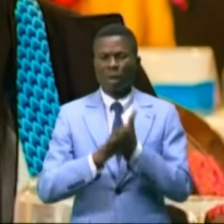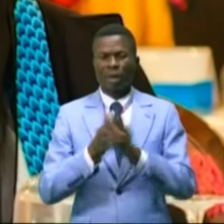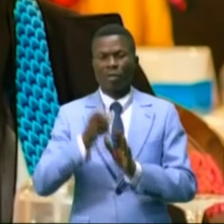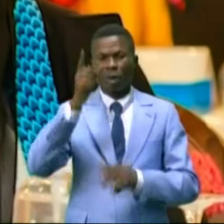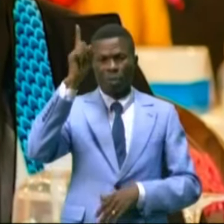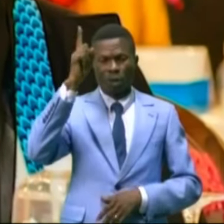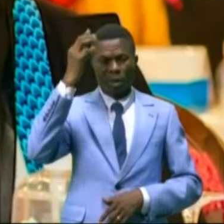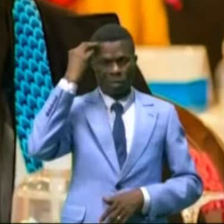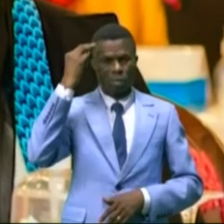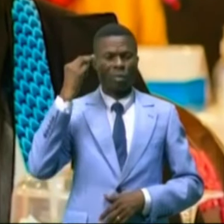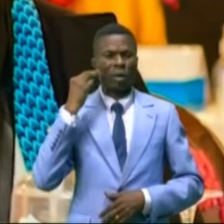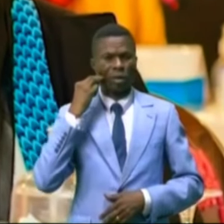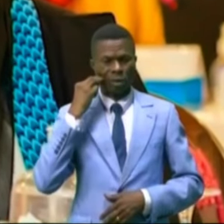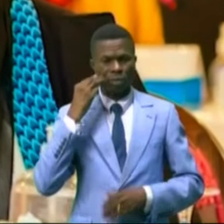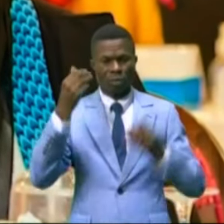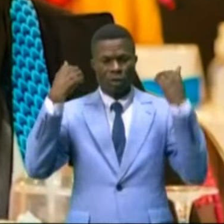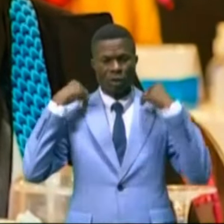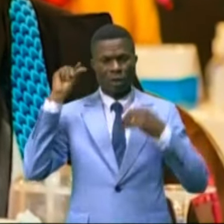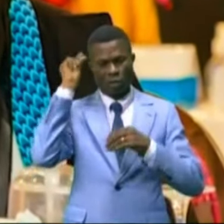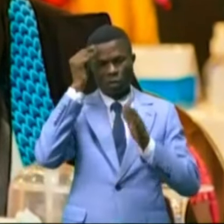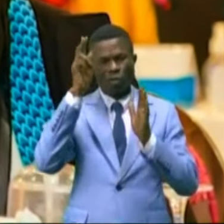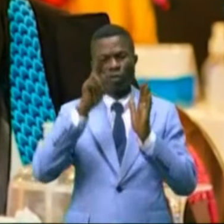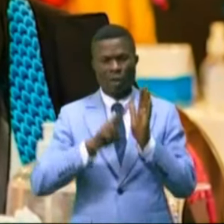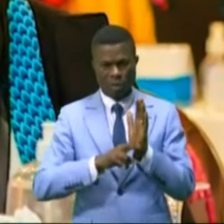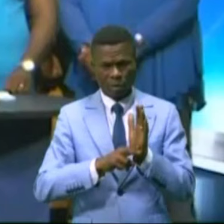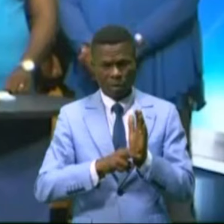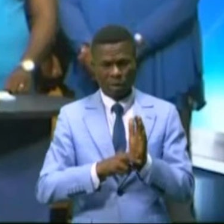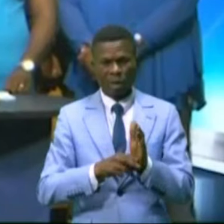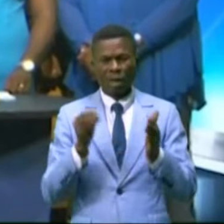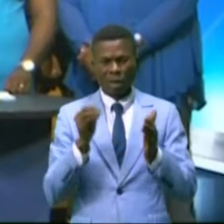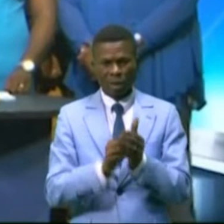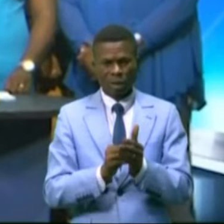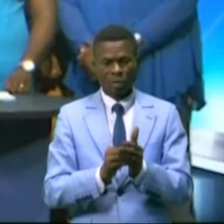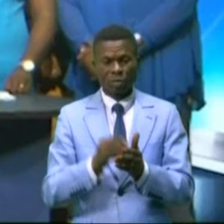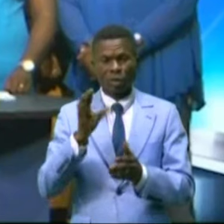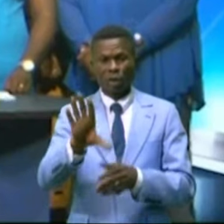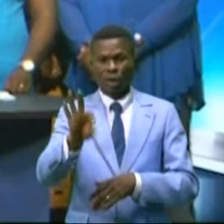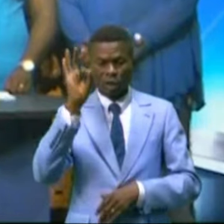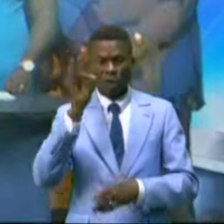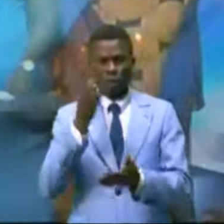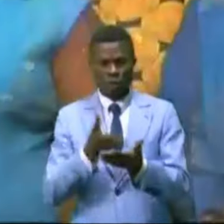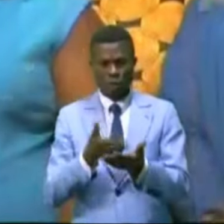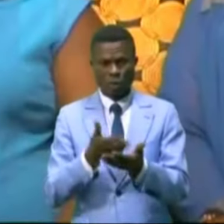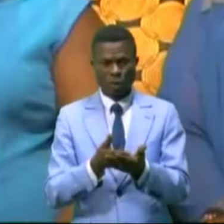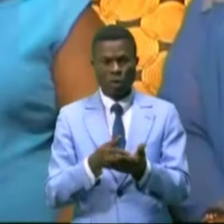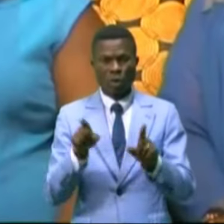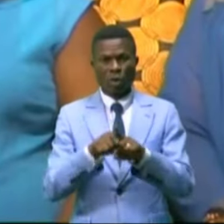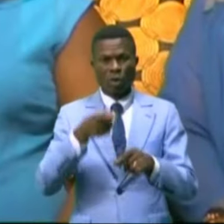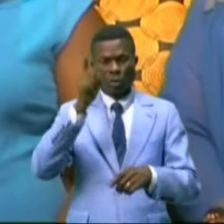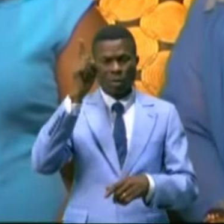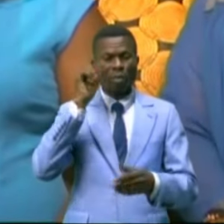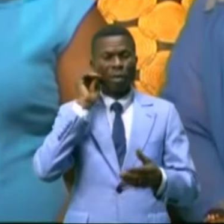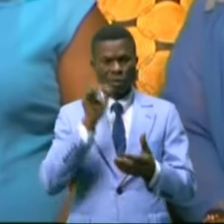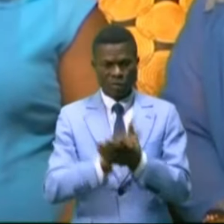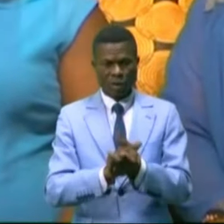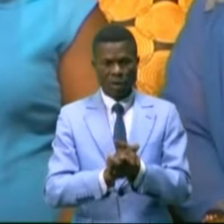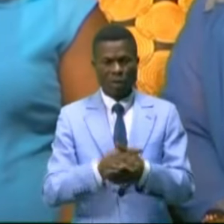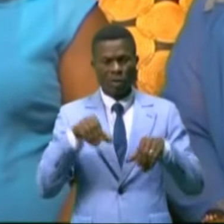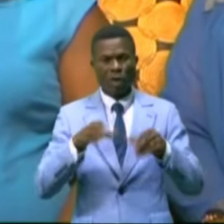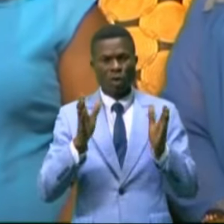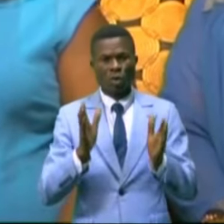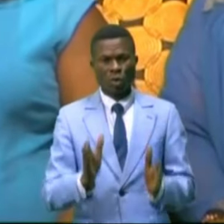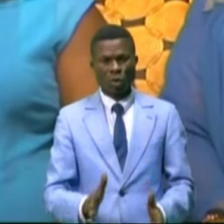fonction du chef de gouvernement ainsi cette nomination en tant que première femme